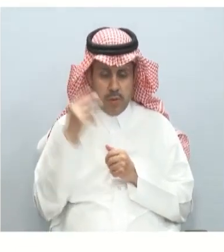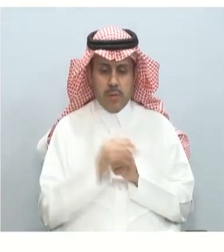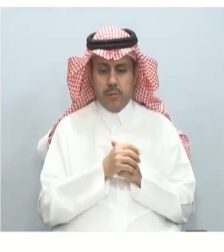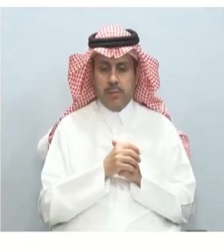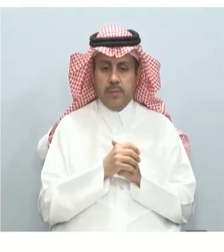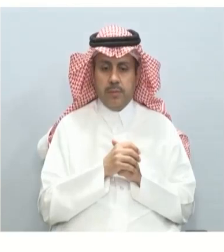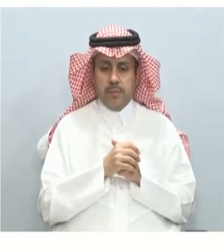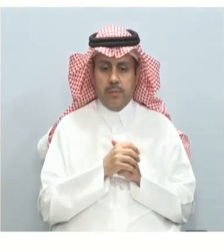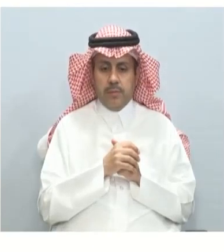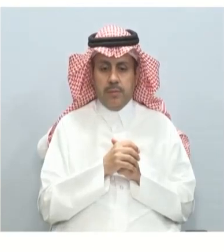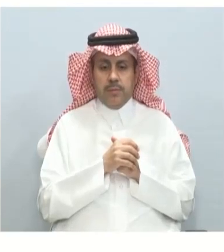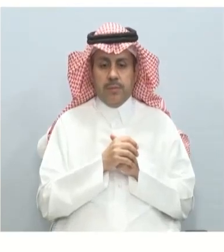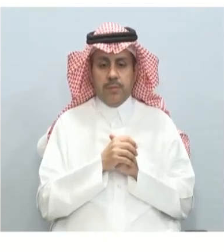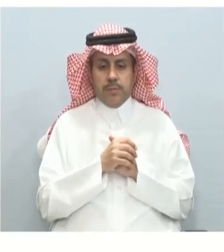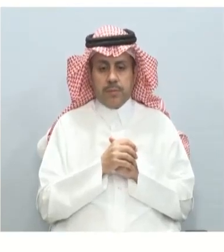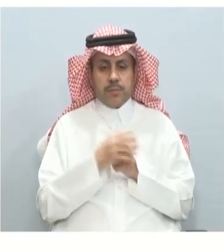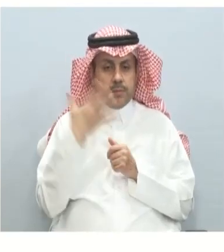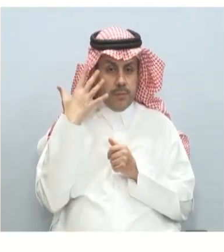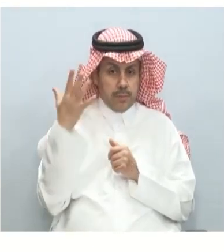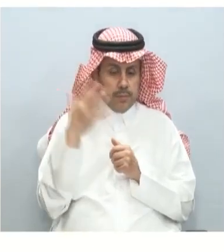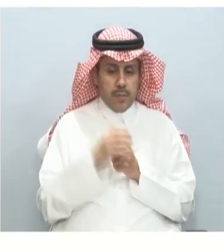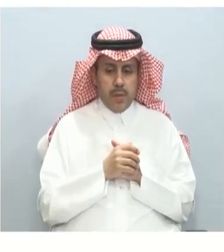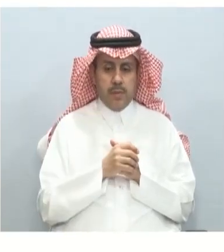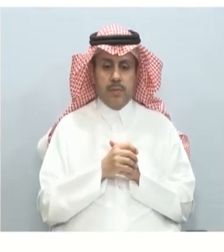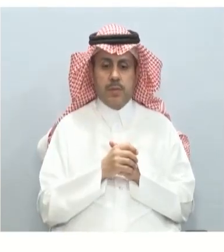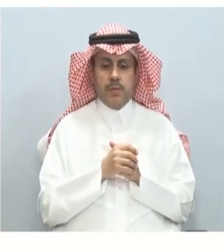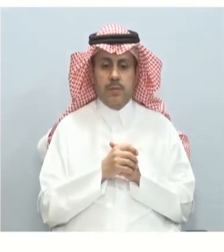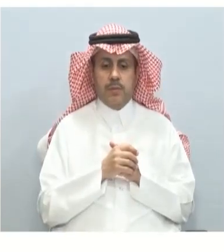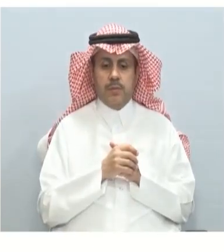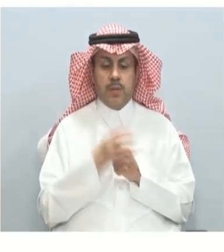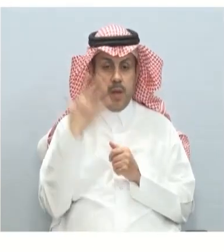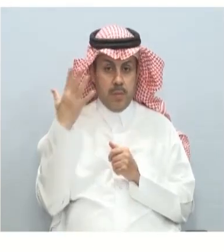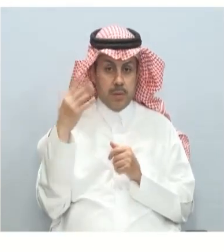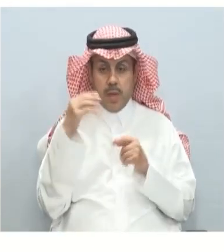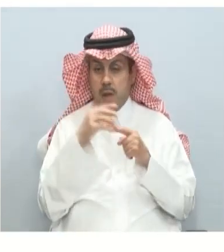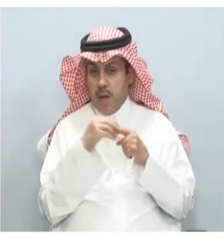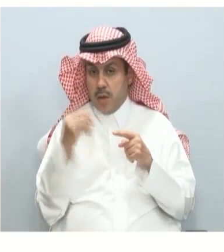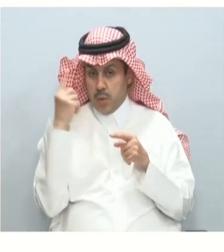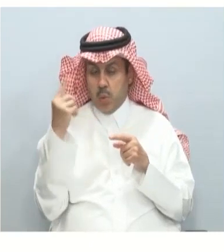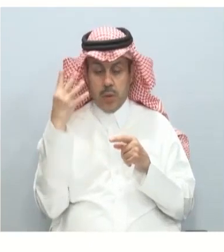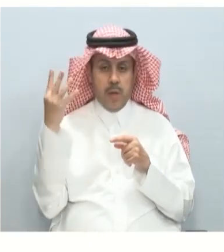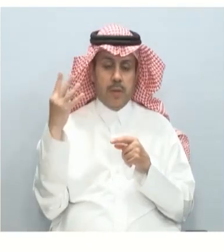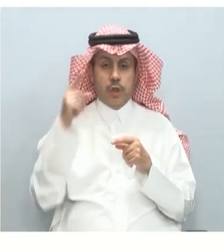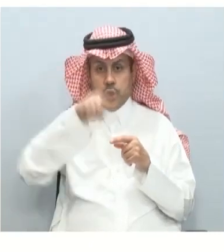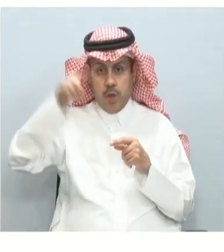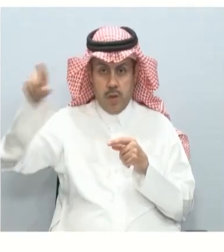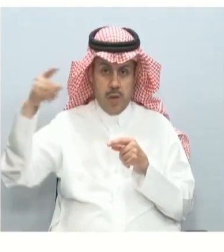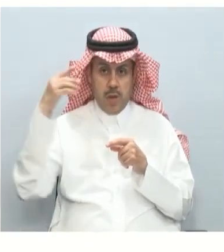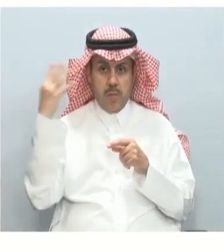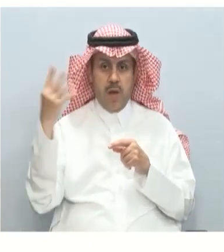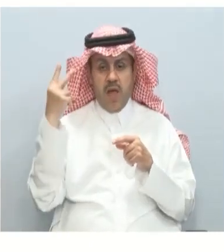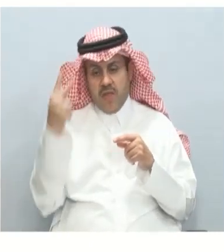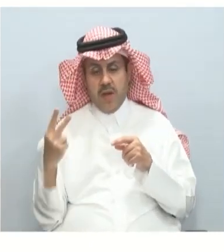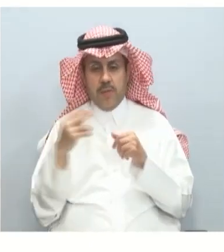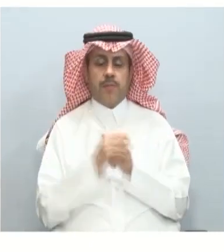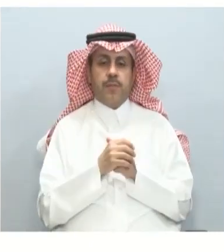الاثنين لو اخذنا مثلا الخ هنا 5 ناص 1 4 جذر الار 2 في سالب 3